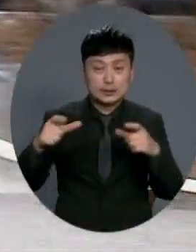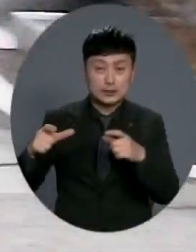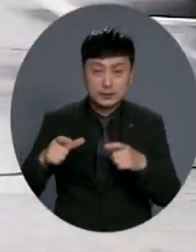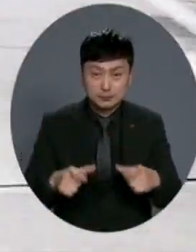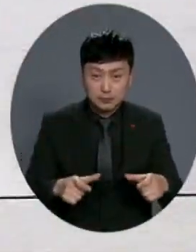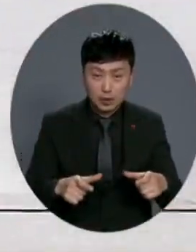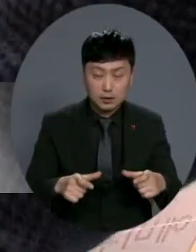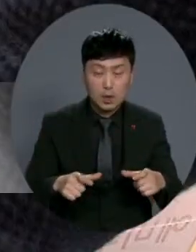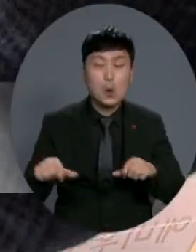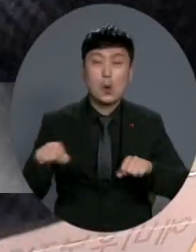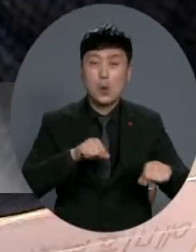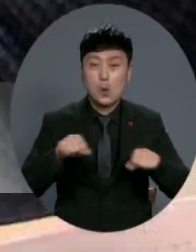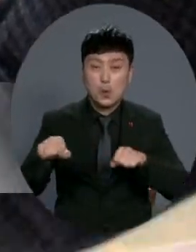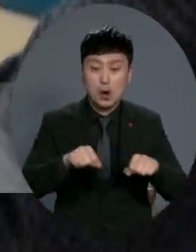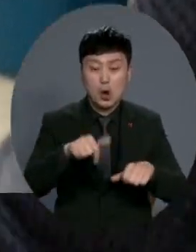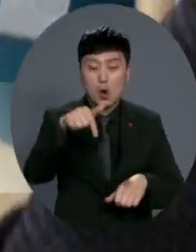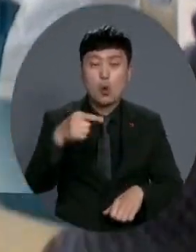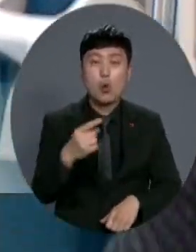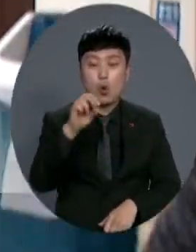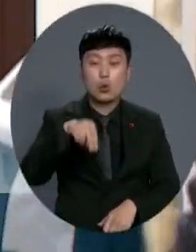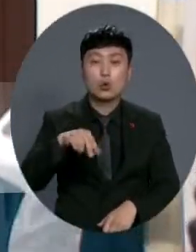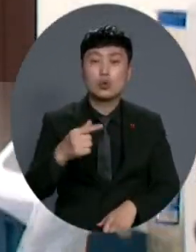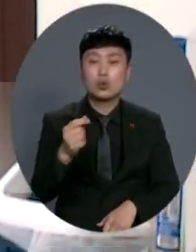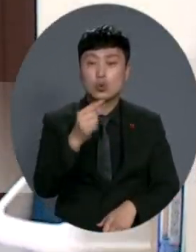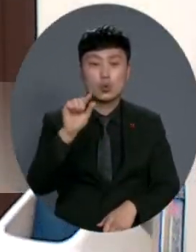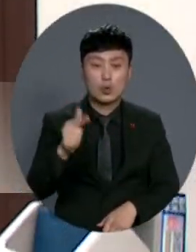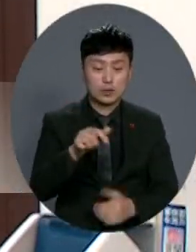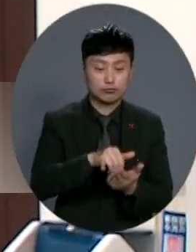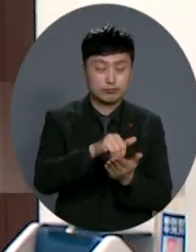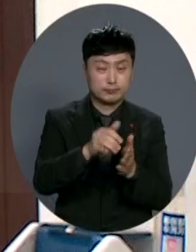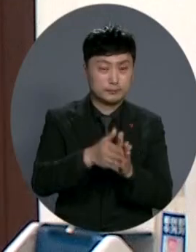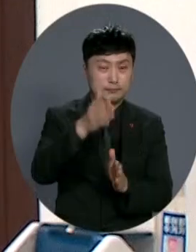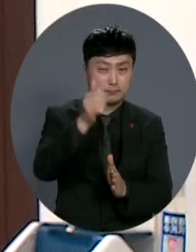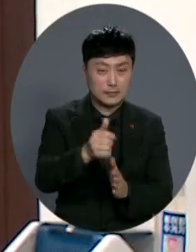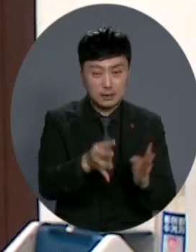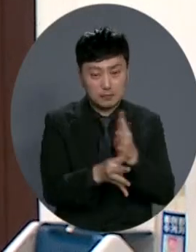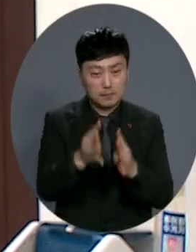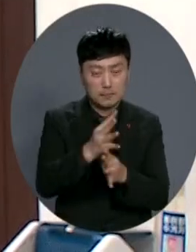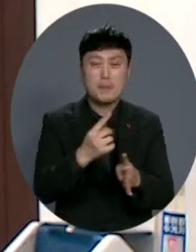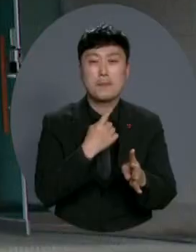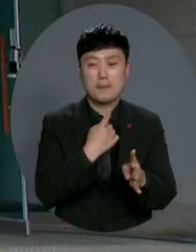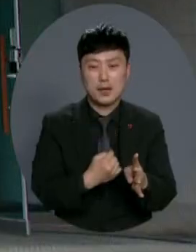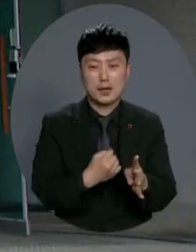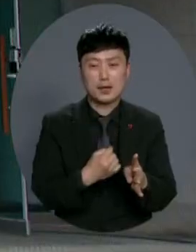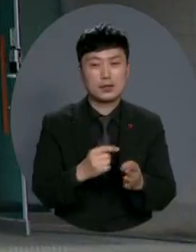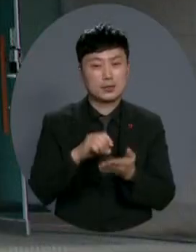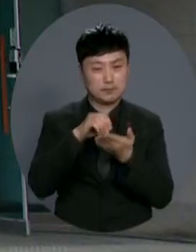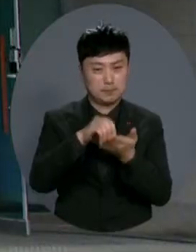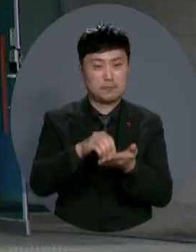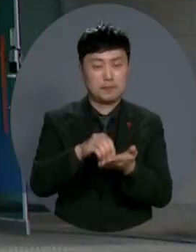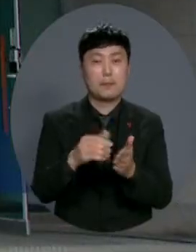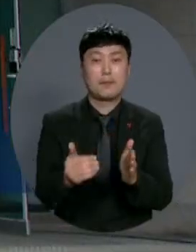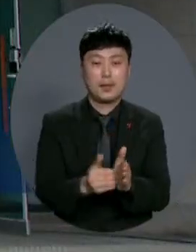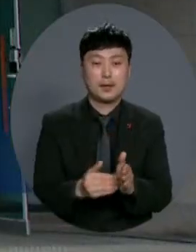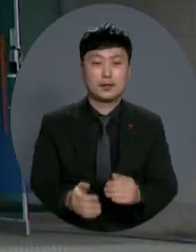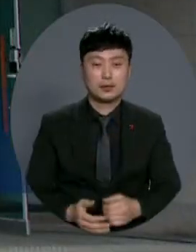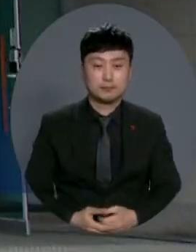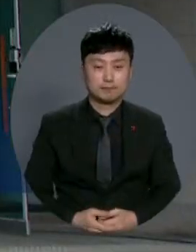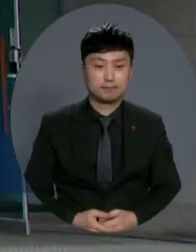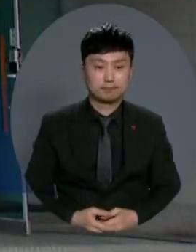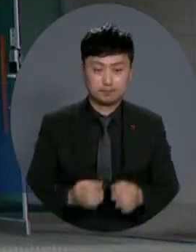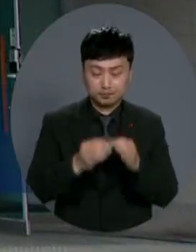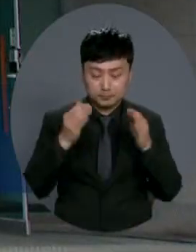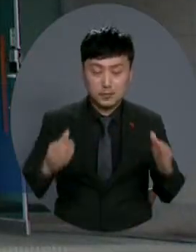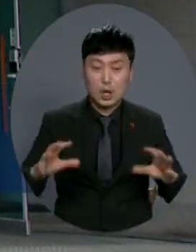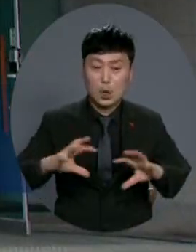보폭을 넓혀온 고윤환 전문경 시장도 등록 절차를 밟았습니다 제가 그동안의 국정 경험과